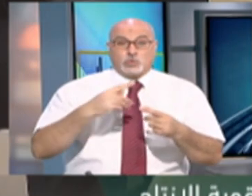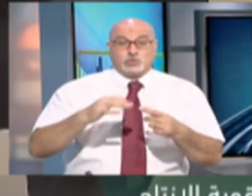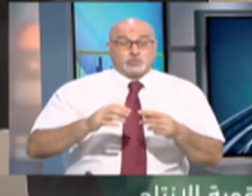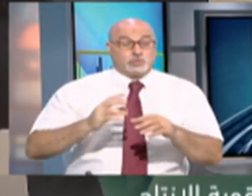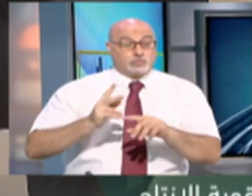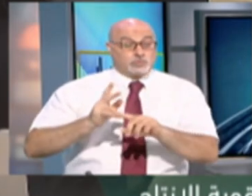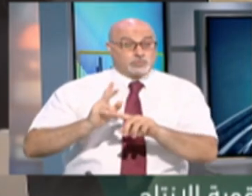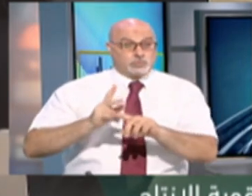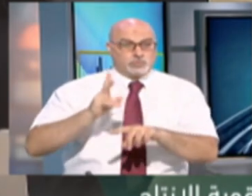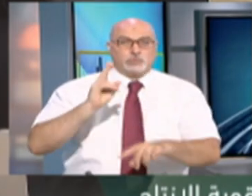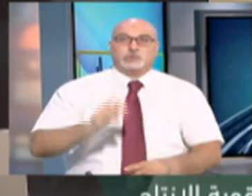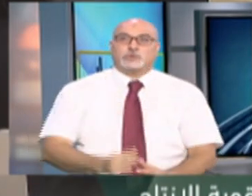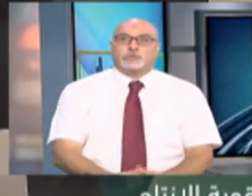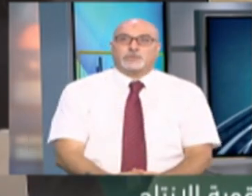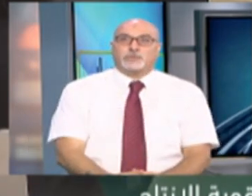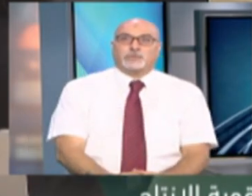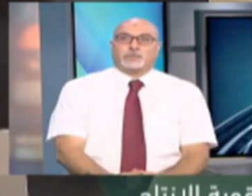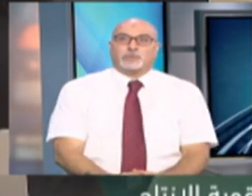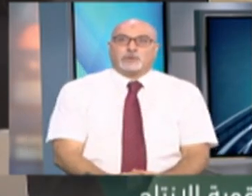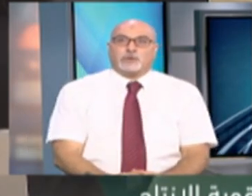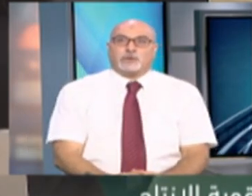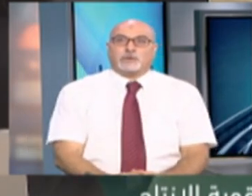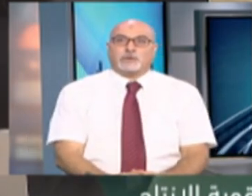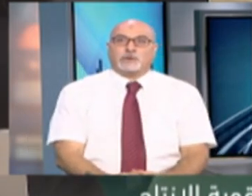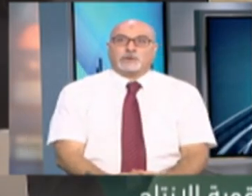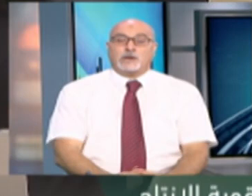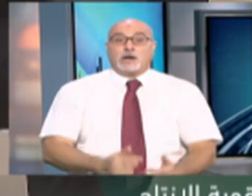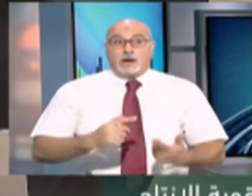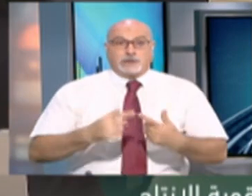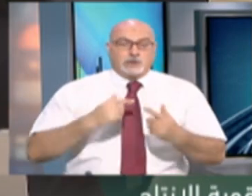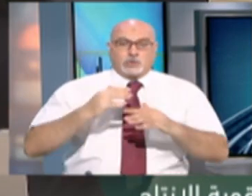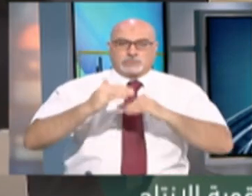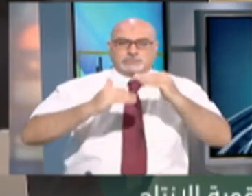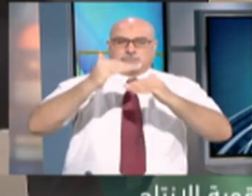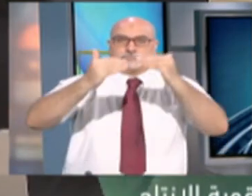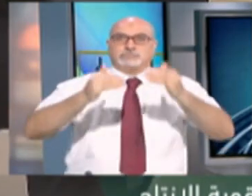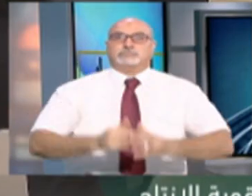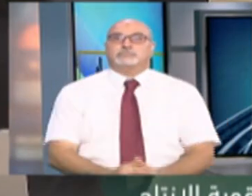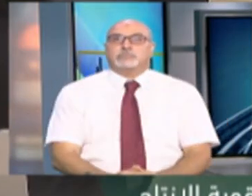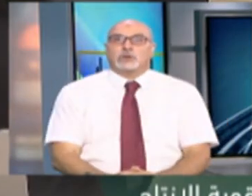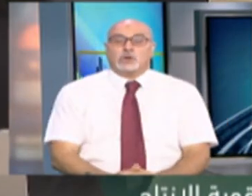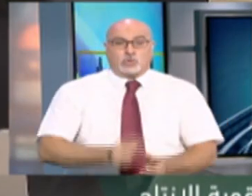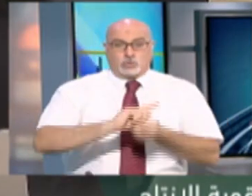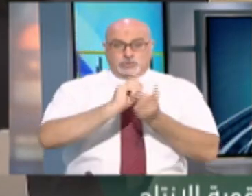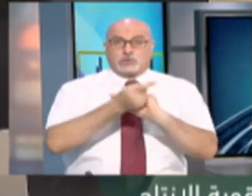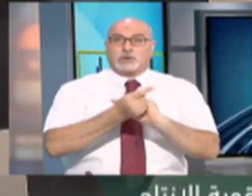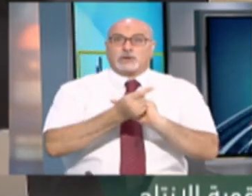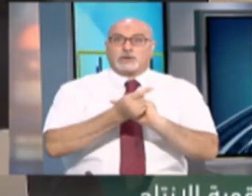على خلال حسابات يعني تصاعدية، بالعكس أنا نظن تكون